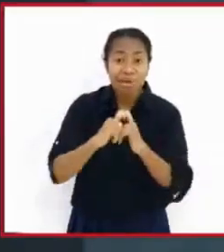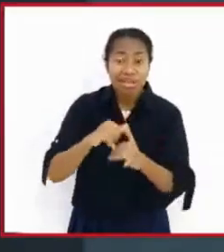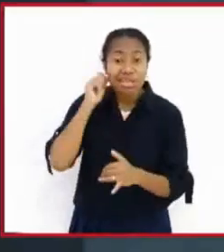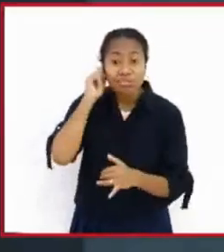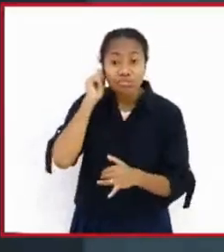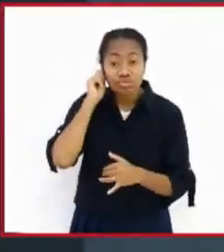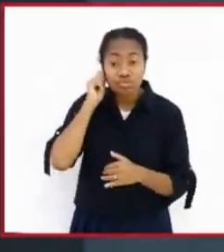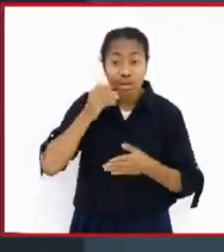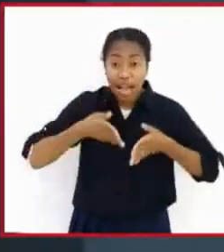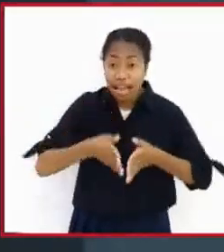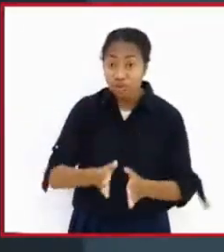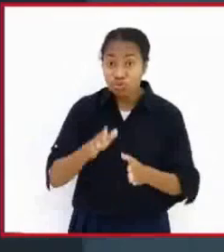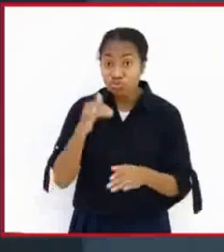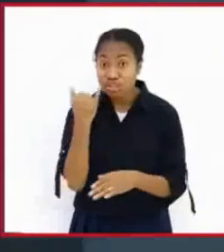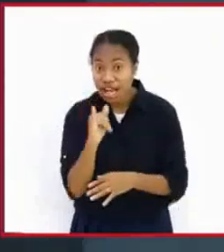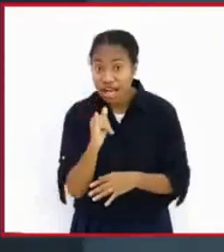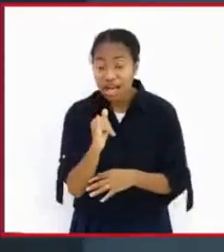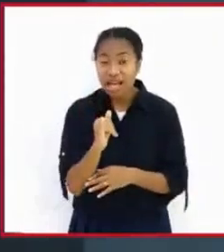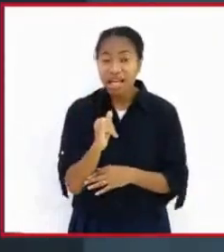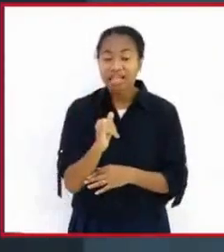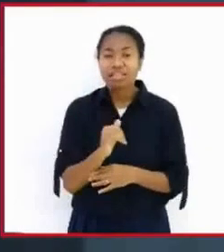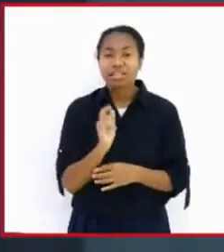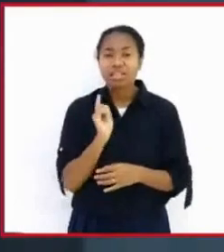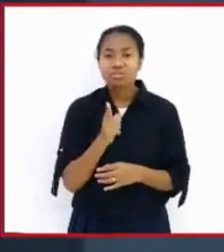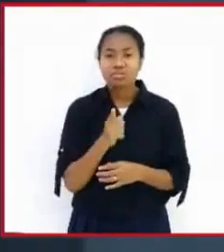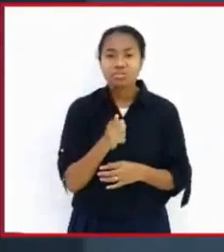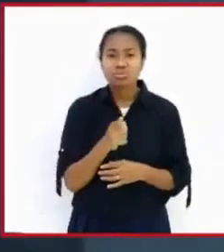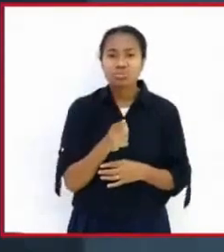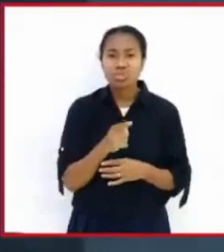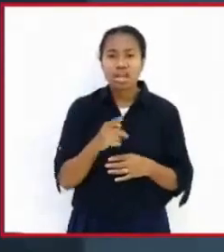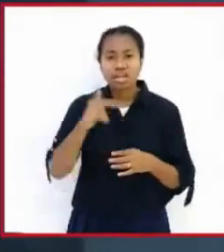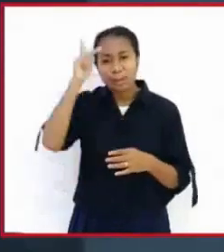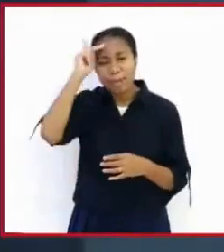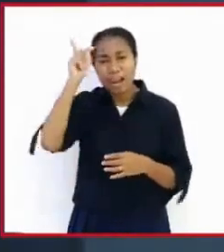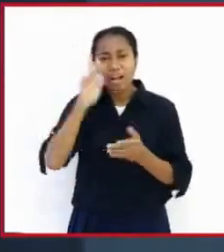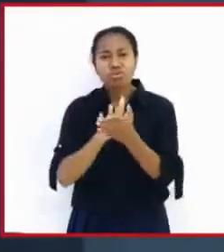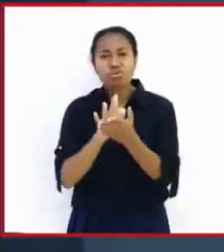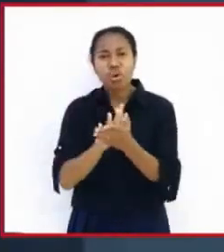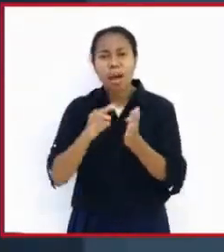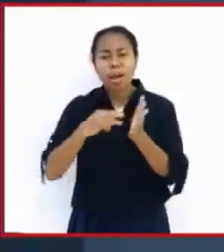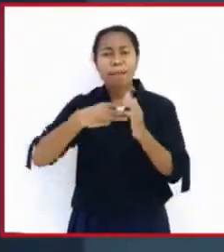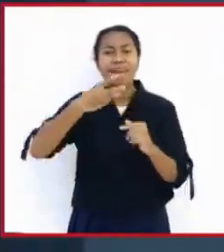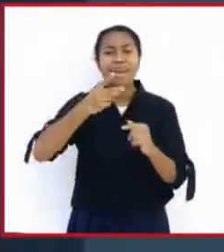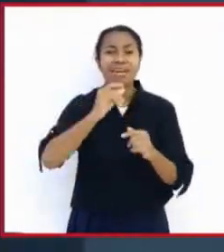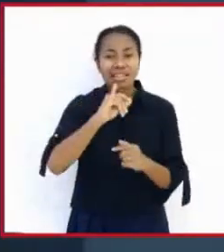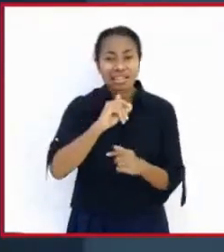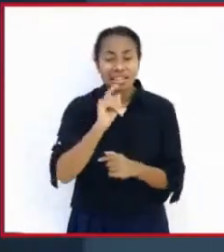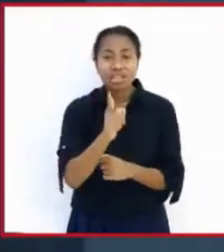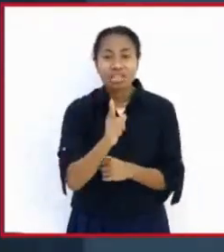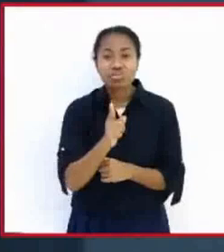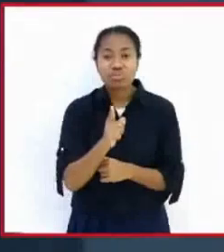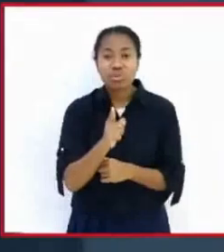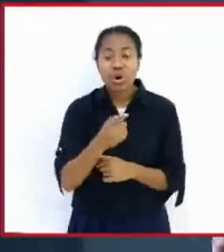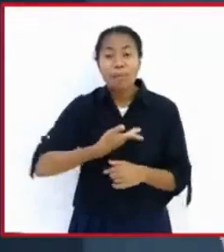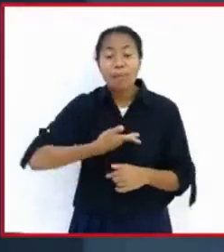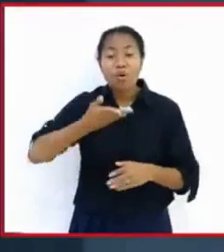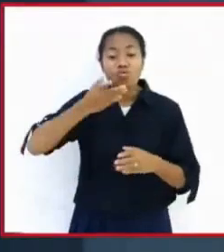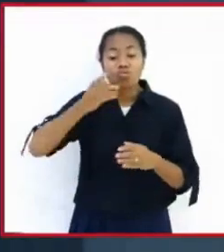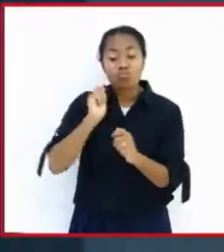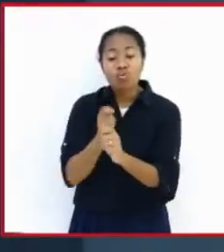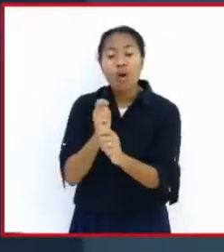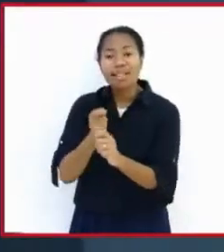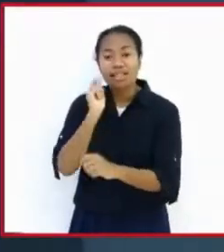kandungnya dan juga mantan kepala sekolah dari sekolah Kristen itu maryland mereka membentuk